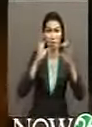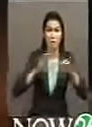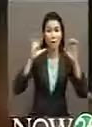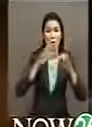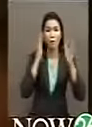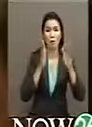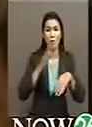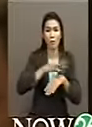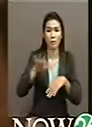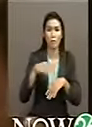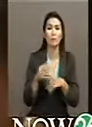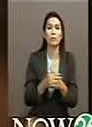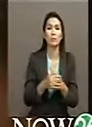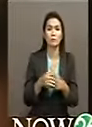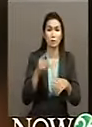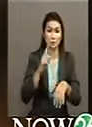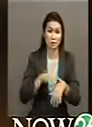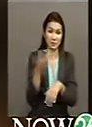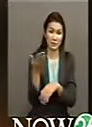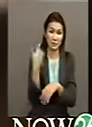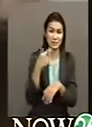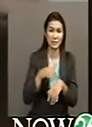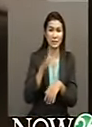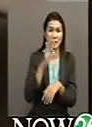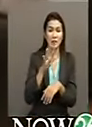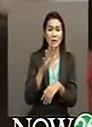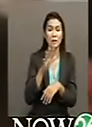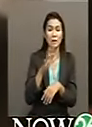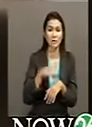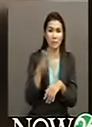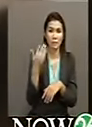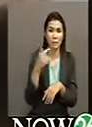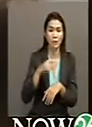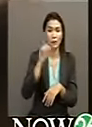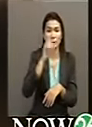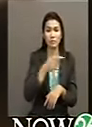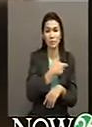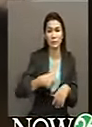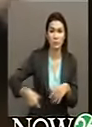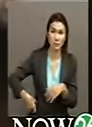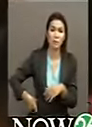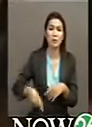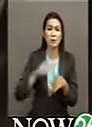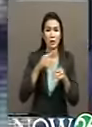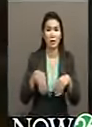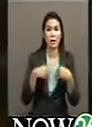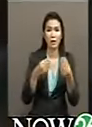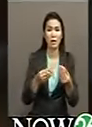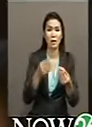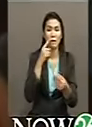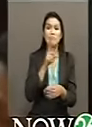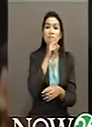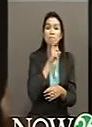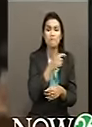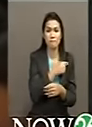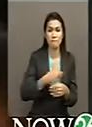ใหญ่หลายท่านนะคะขณะที่17นาฬิกาที่ผ่านมาพระบาทสมเด็จพระเจ้าอยู่หัวทรงพระกรุณาโปรดเกล้าโปรดกระหม่อมให้สมเด็จพระเท